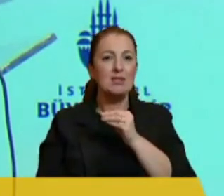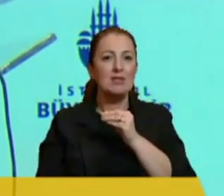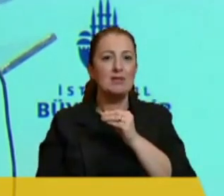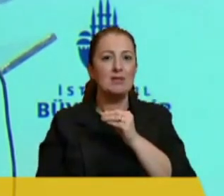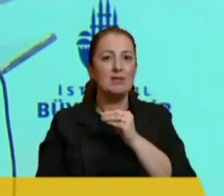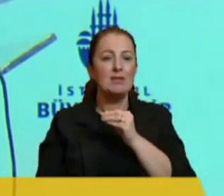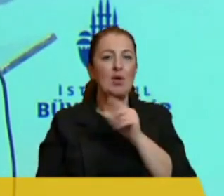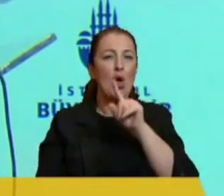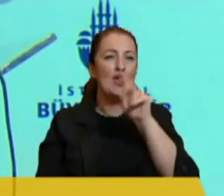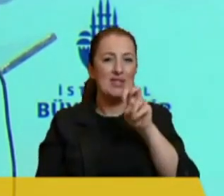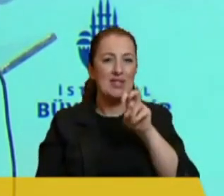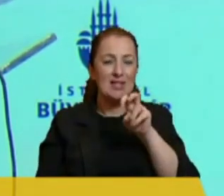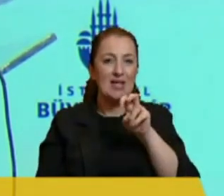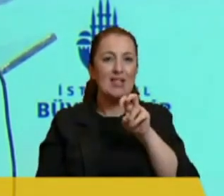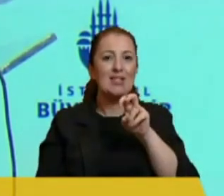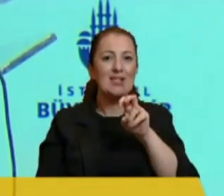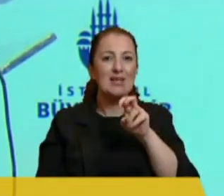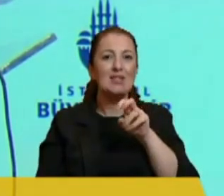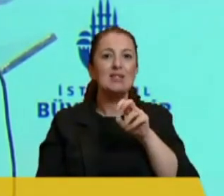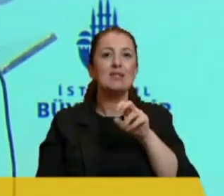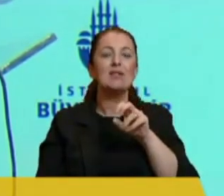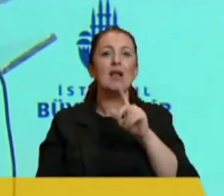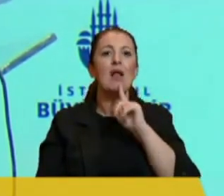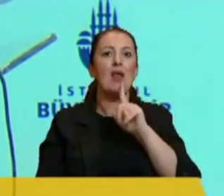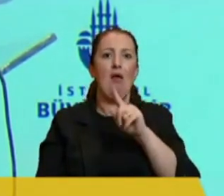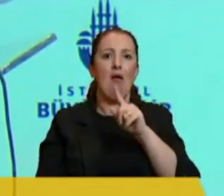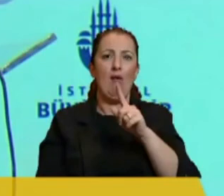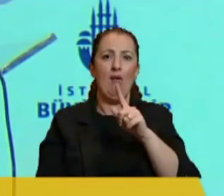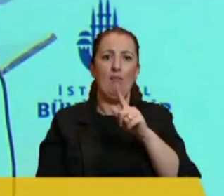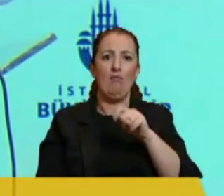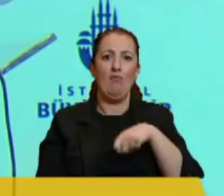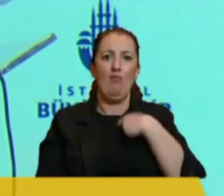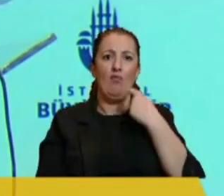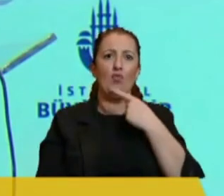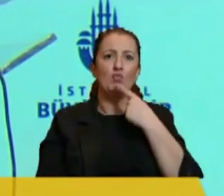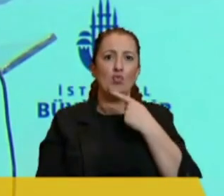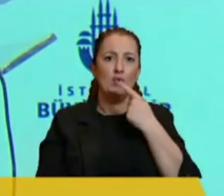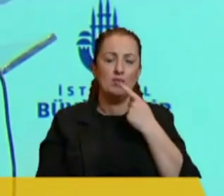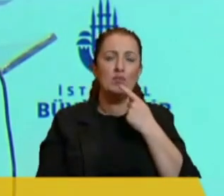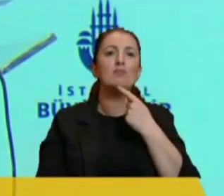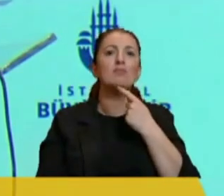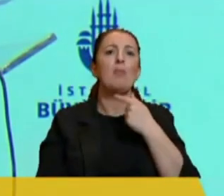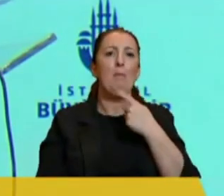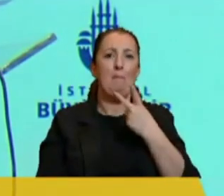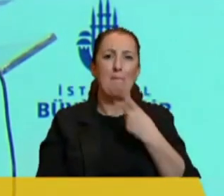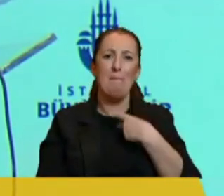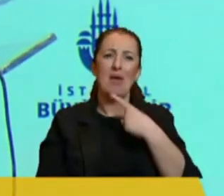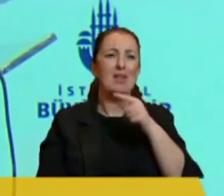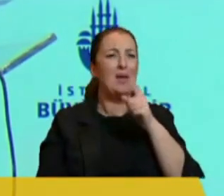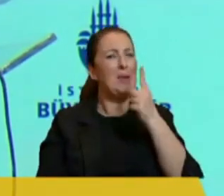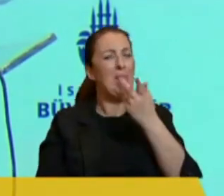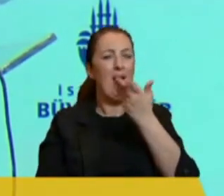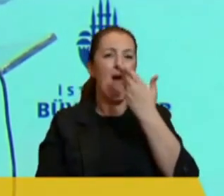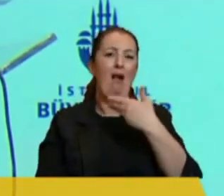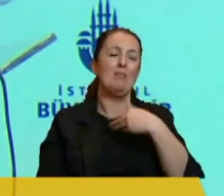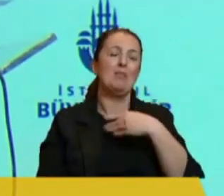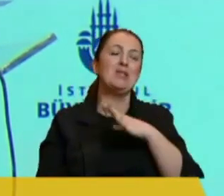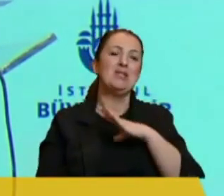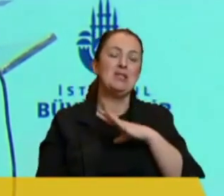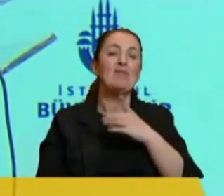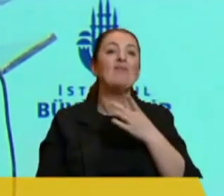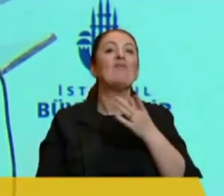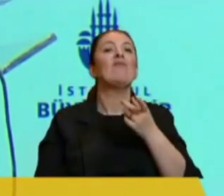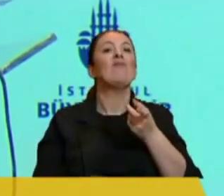ve Onsekiz metre Türk Lirası buldunuz fiyatı Bunu bana bir anlatmanızı istedim ve